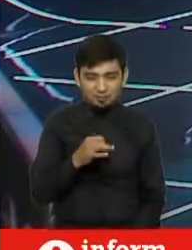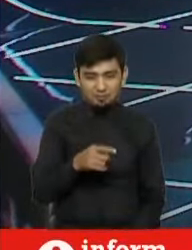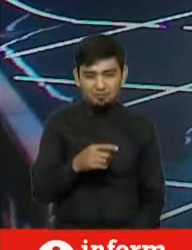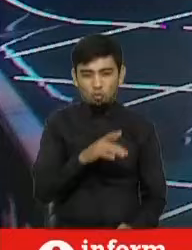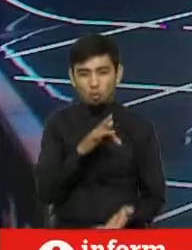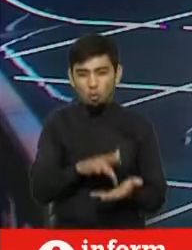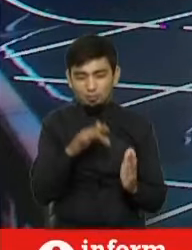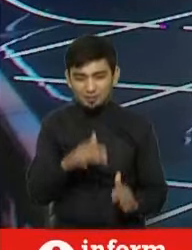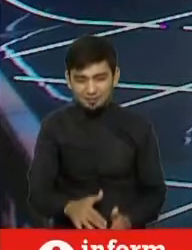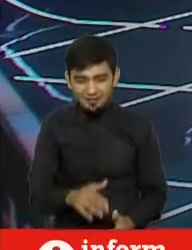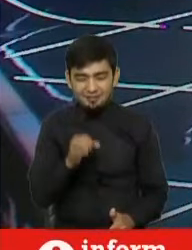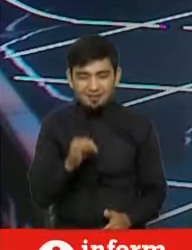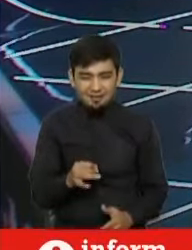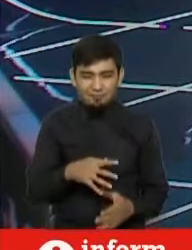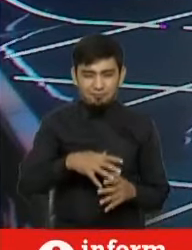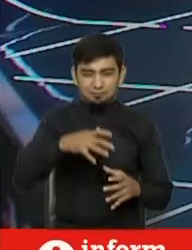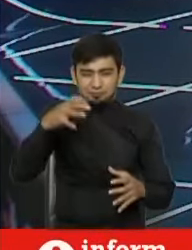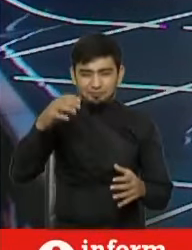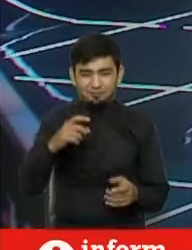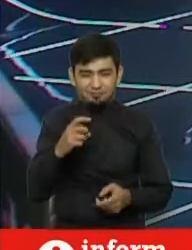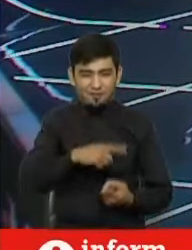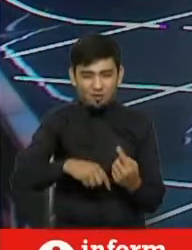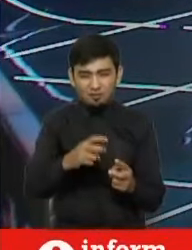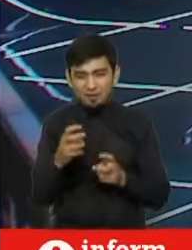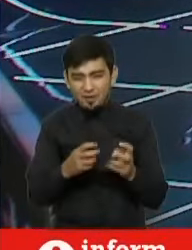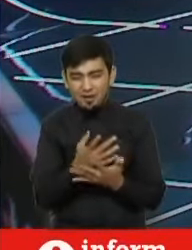4 асра 44